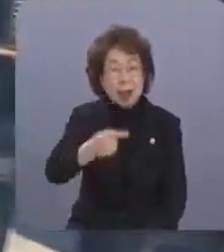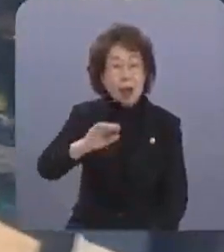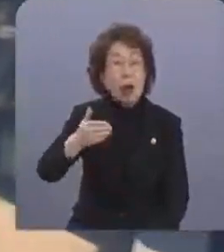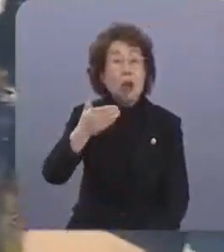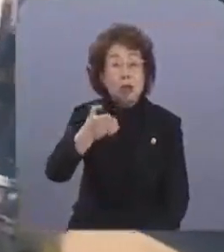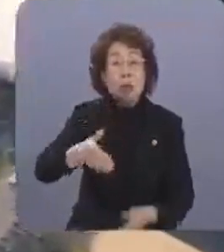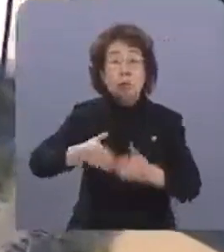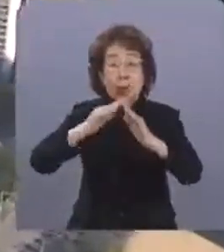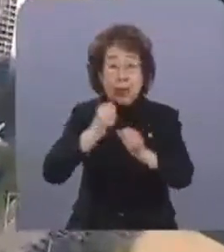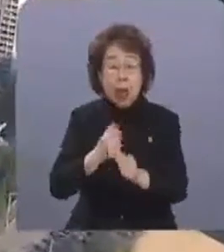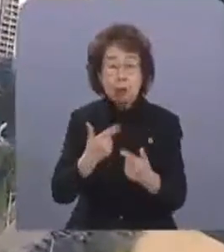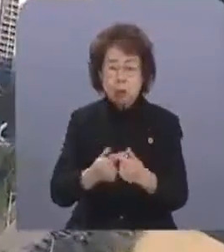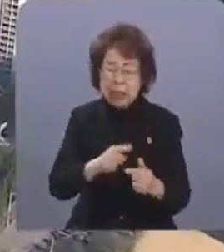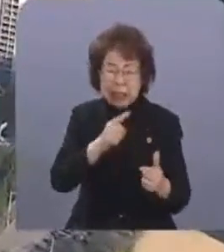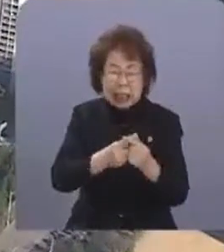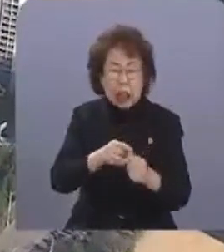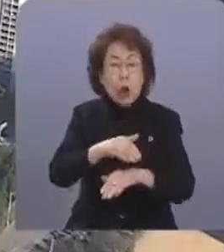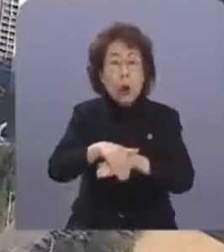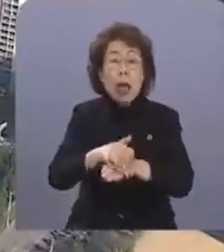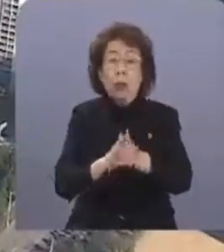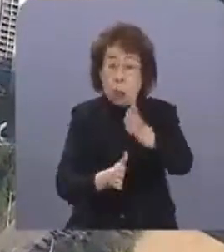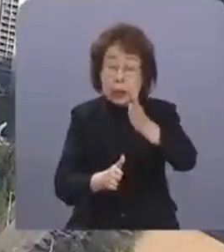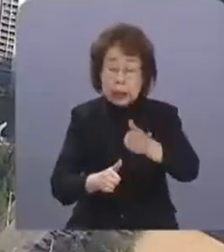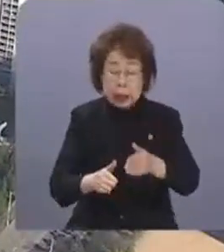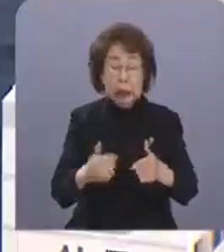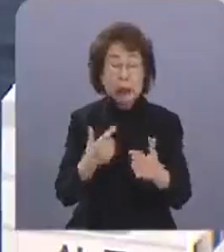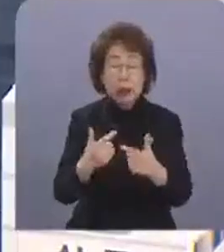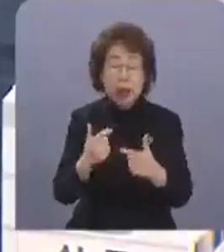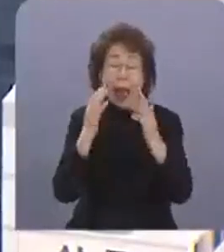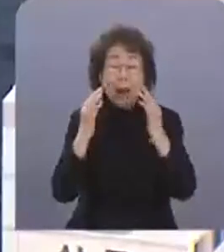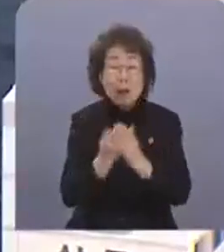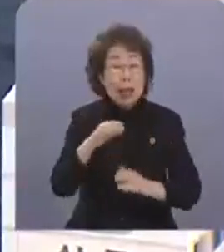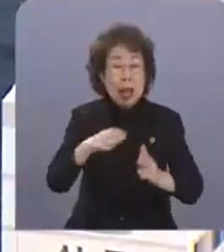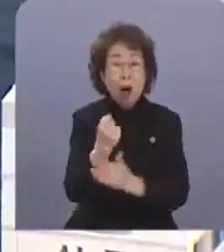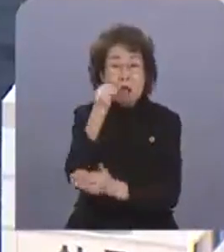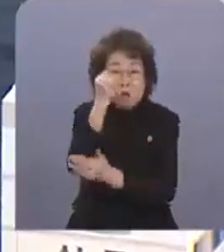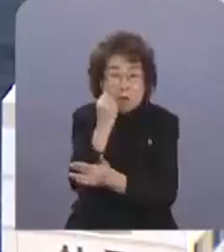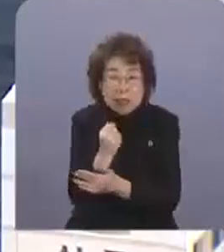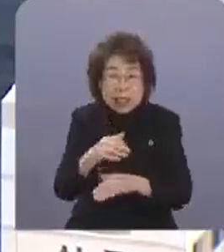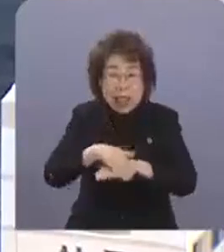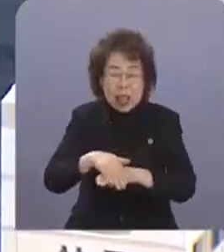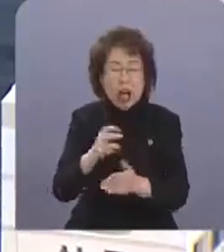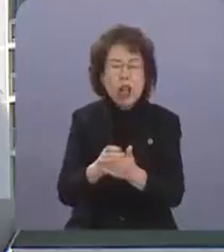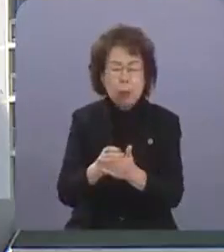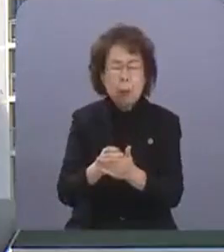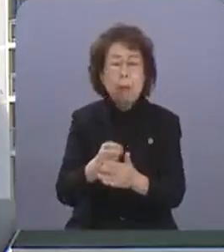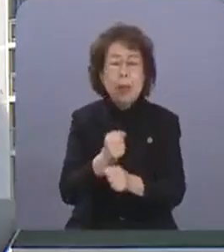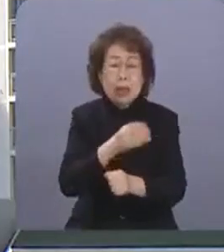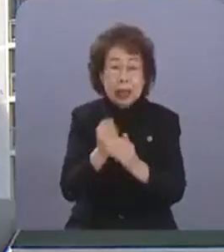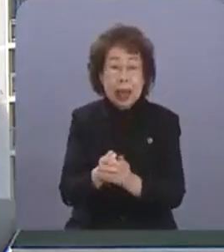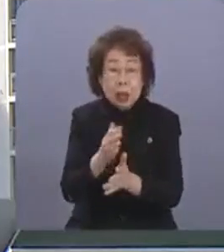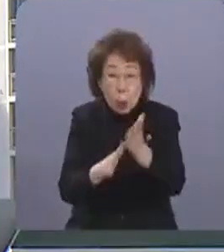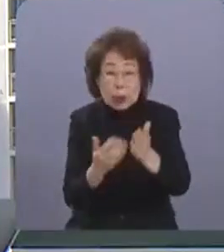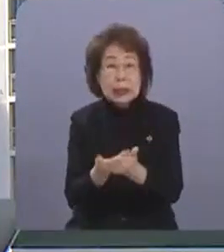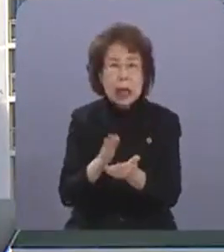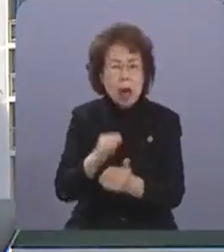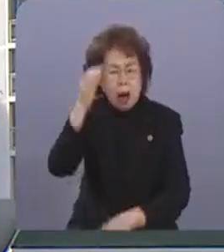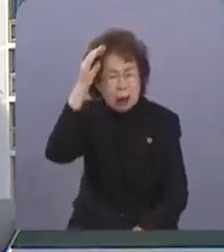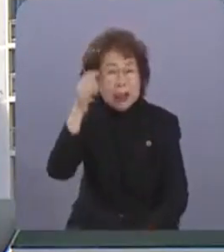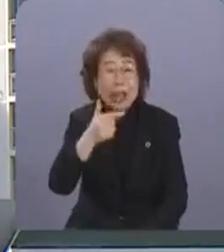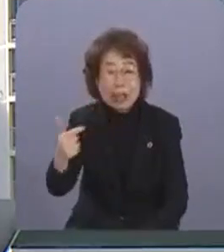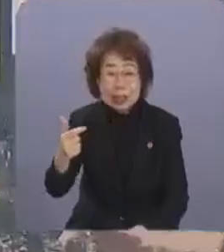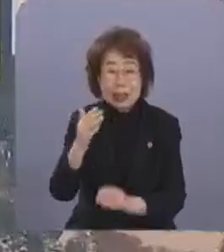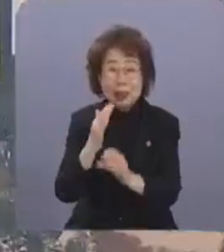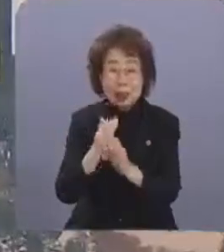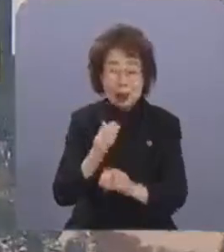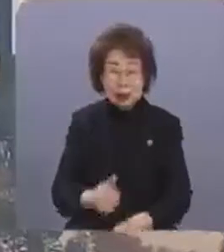1990년 조성된 부산 최초 계획 도시 해운대 그린시티. 노후 계획 도시 특별법 시행에 따라 도시 재정비 기대감이 커지고